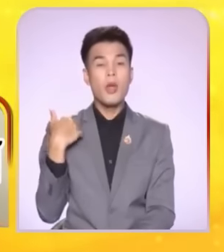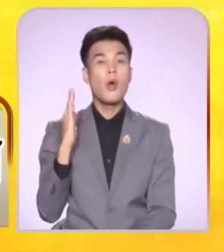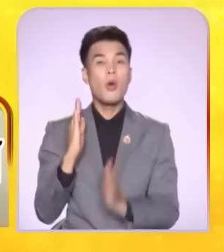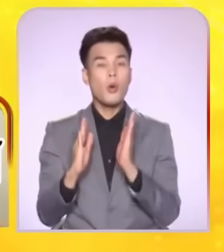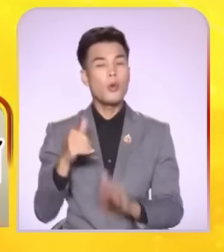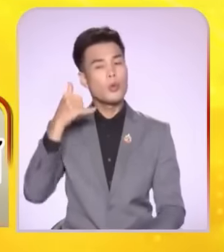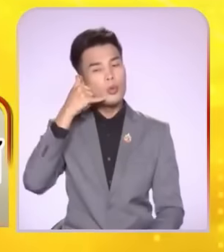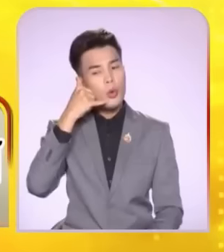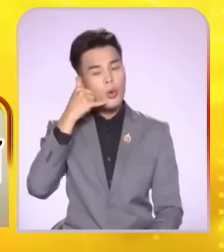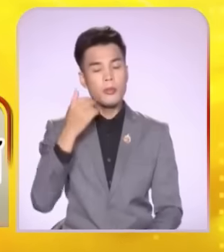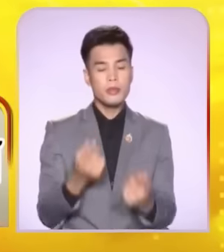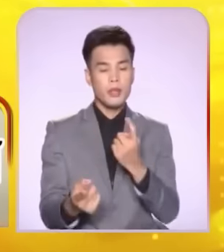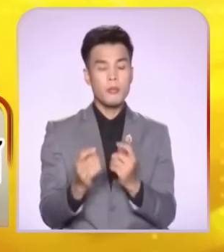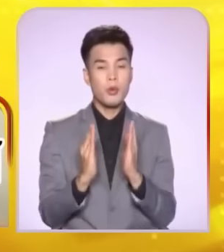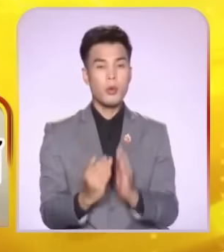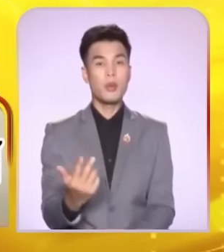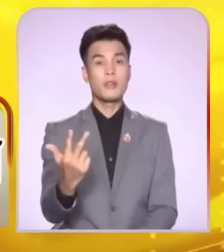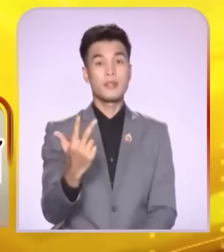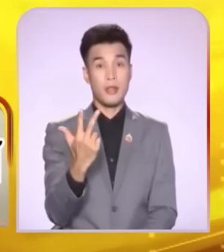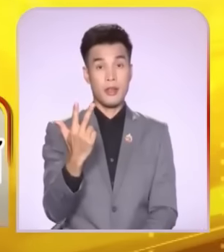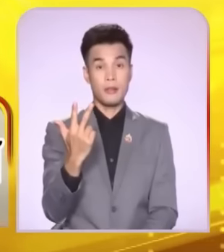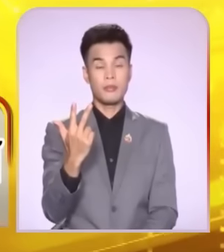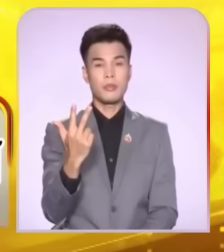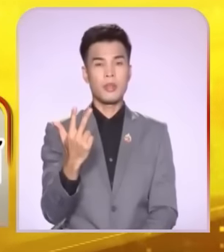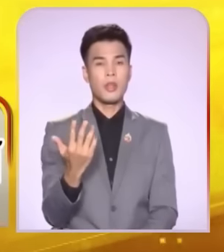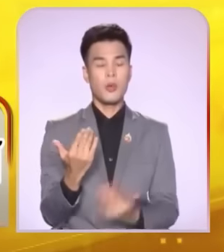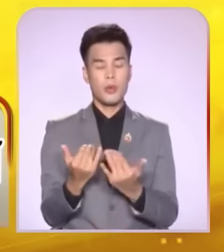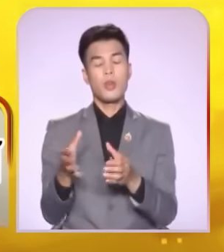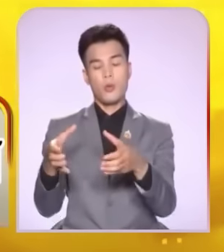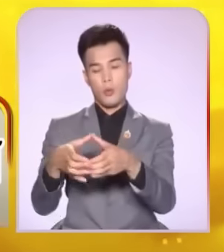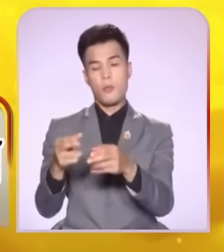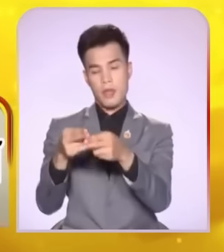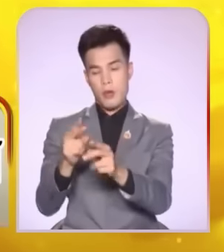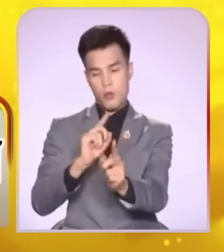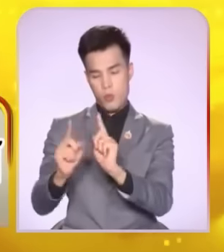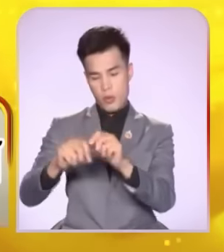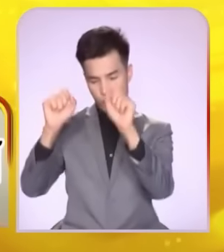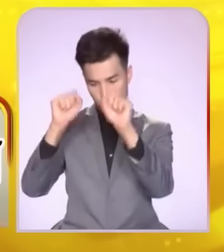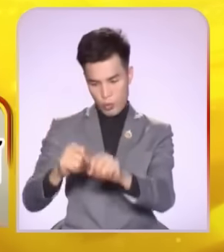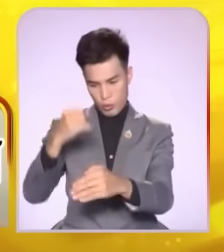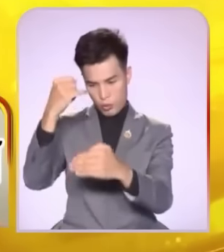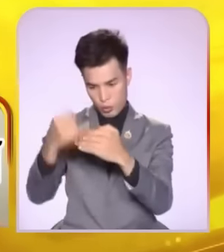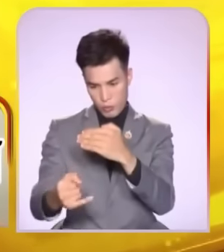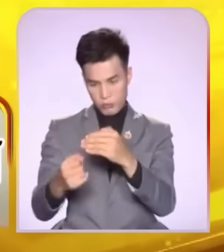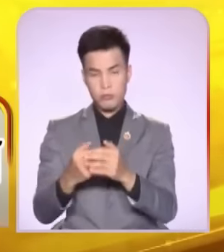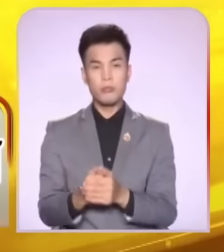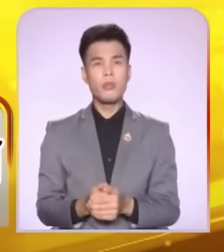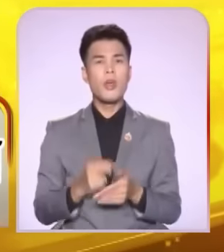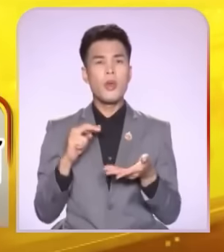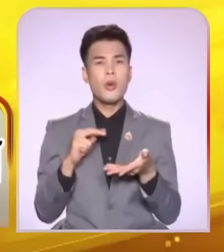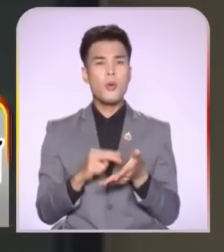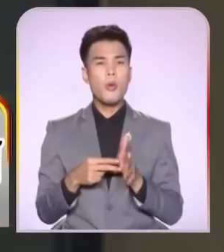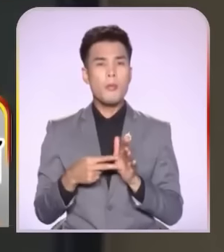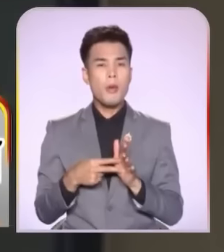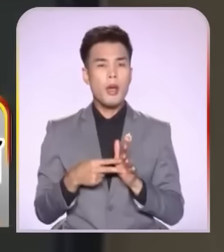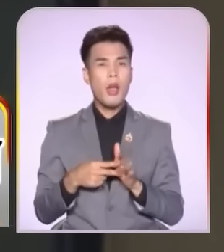สานผมมา3คนก็เลยบอกเอาอย่างนี้นะไปคุยกันในพรรคให้จบก่อน ความหมายคือไงความหม